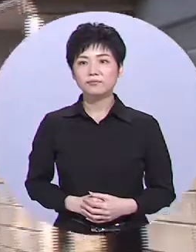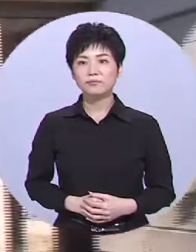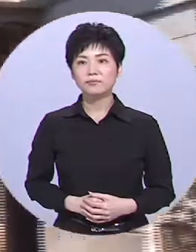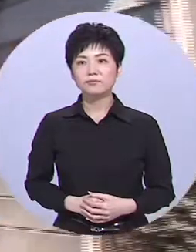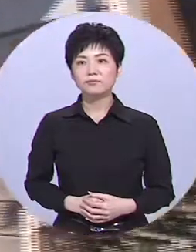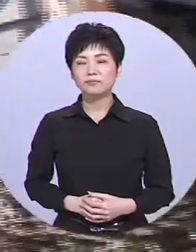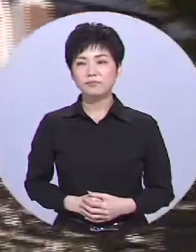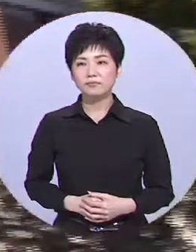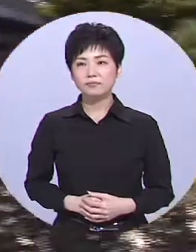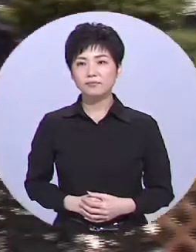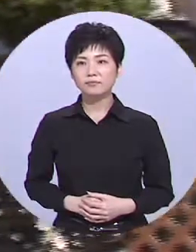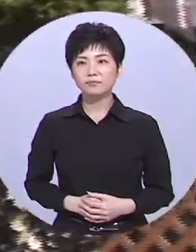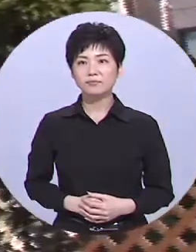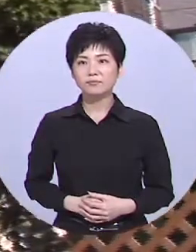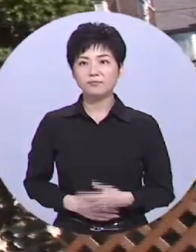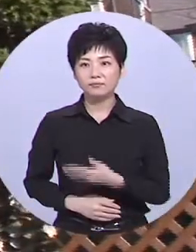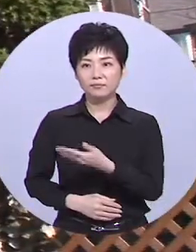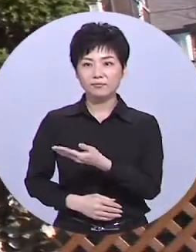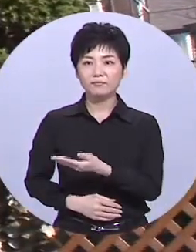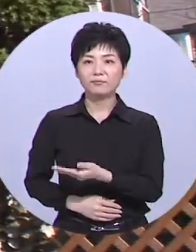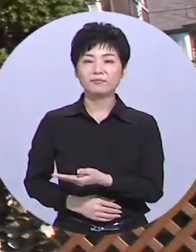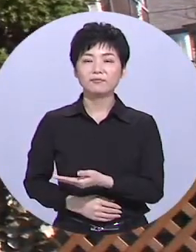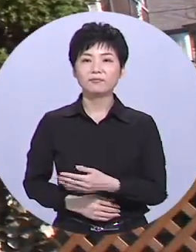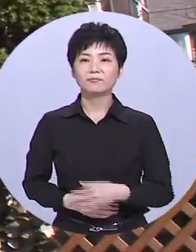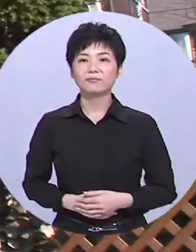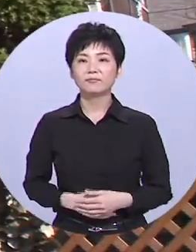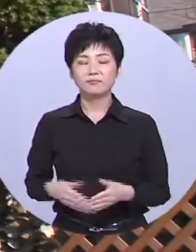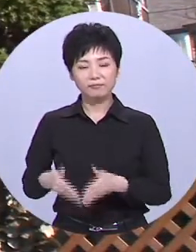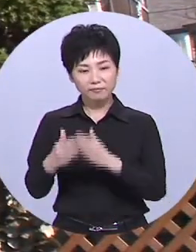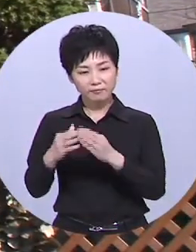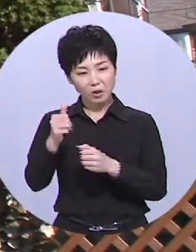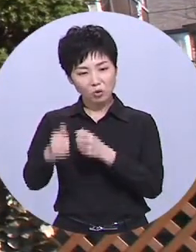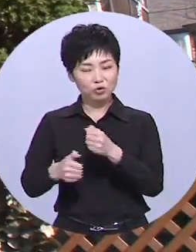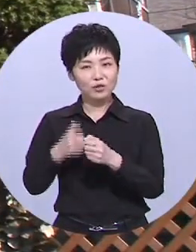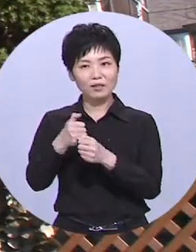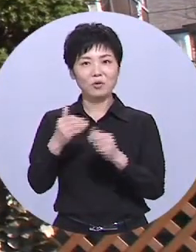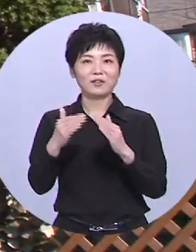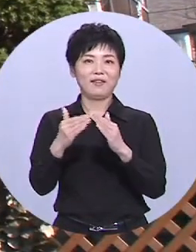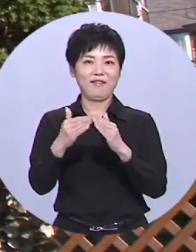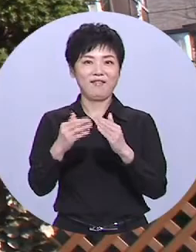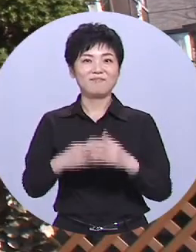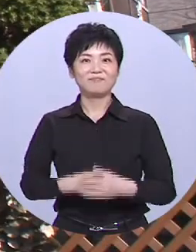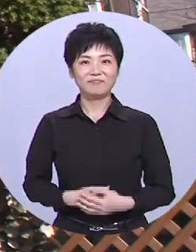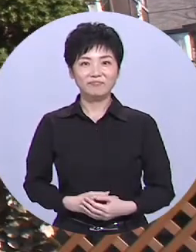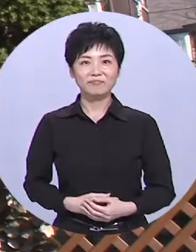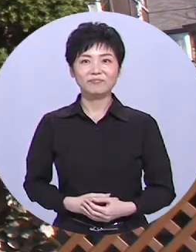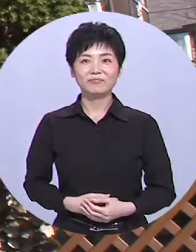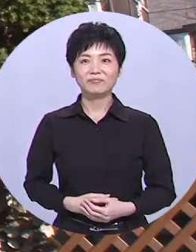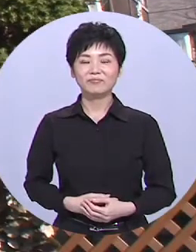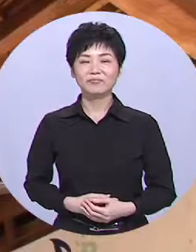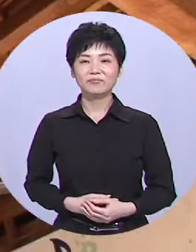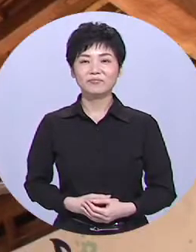越谷市の大里東地区にある築およそ50年の住宅みんなの家。